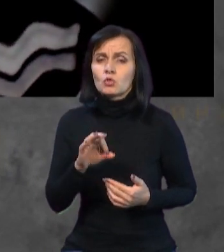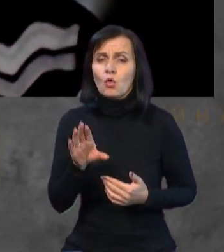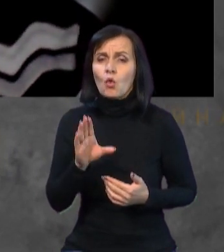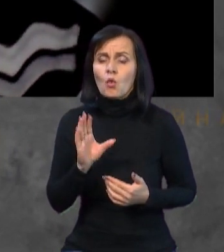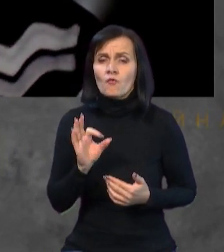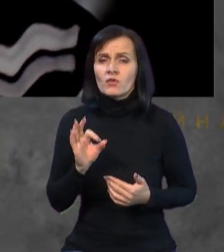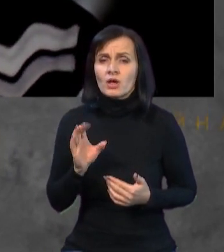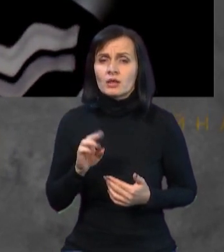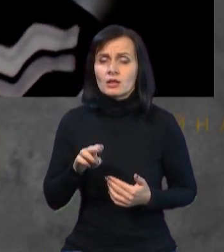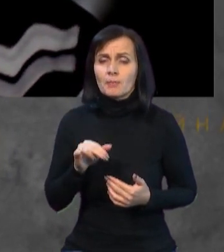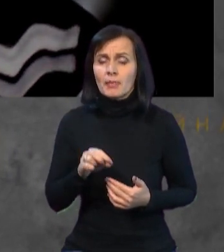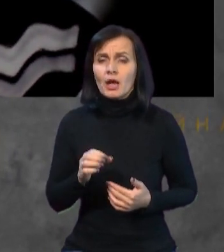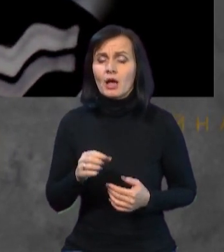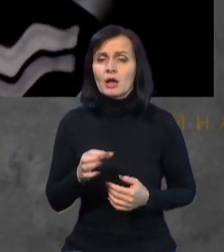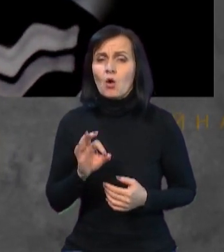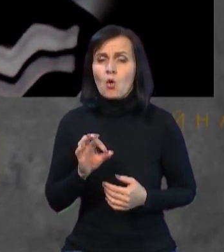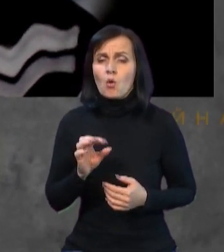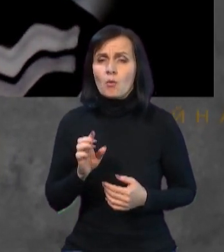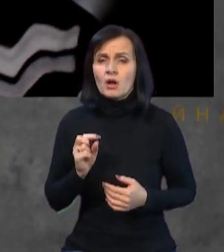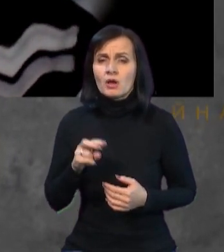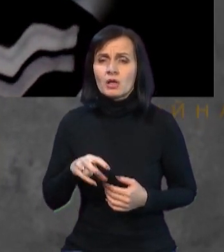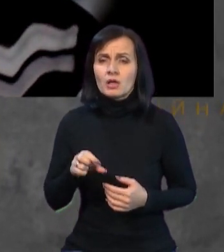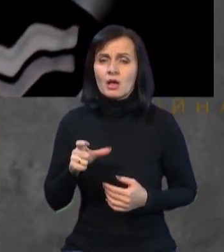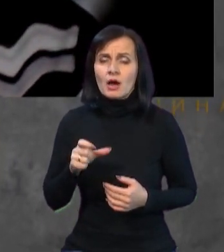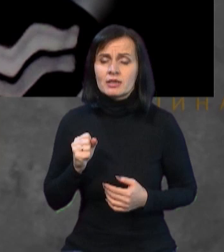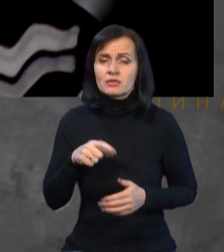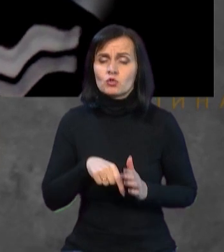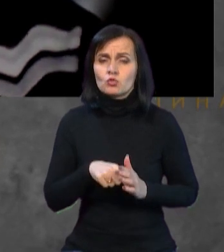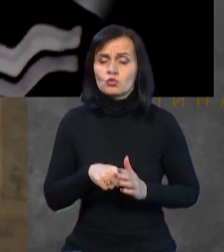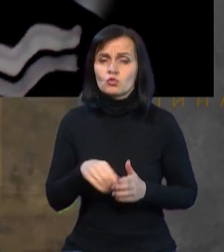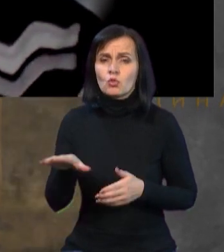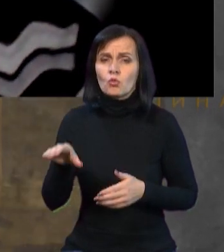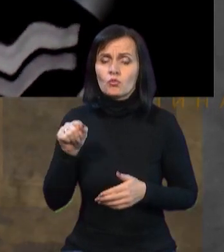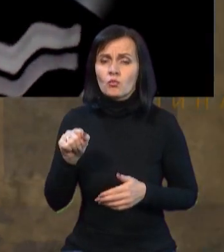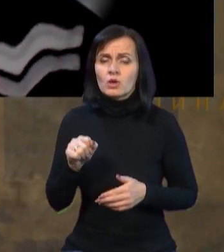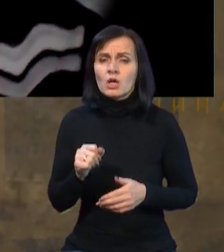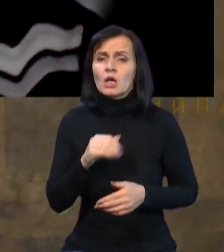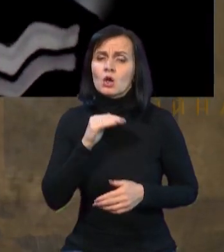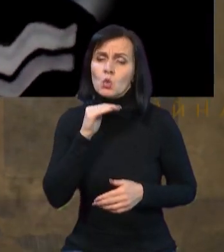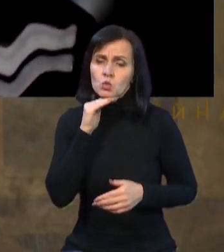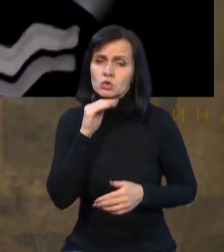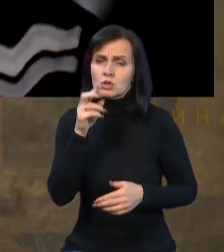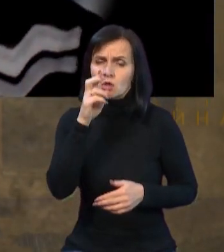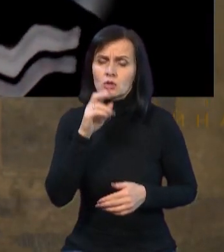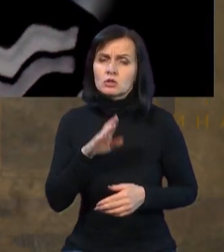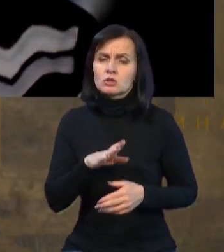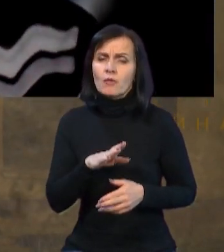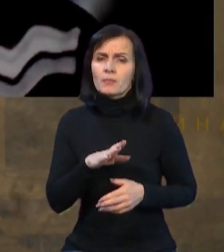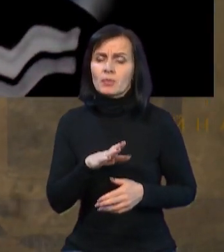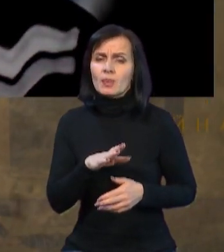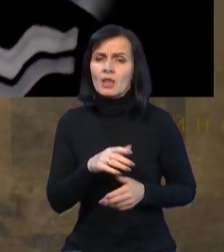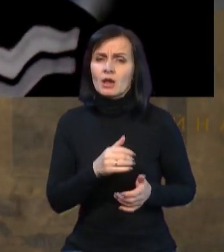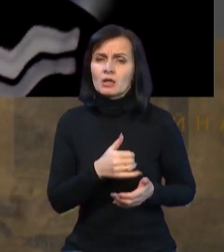позики. Скажіть, чи достатньо дохідність пропонує держава стосовно цих облігацій? Чи можна зараз,